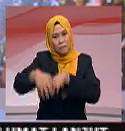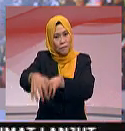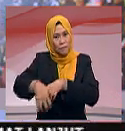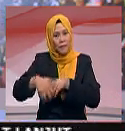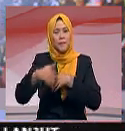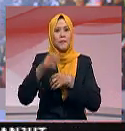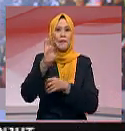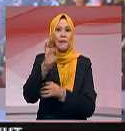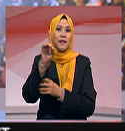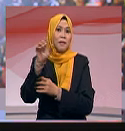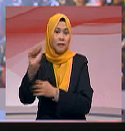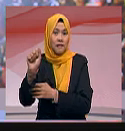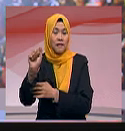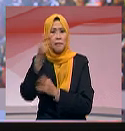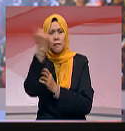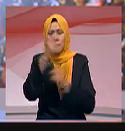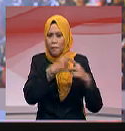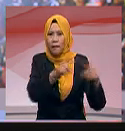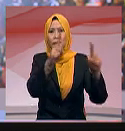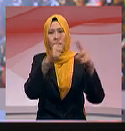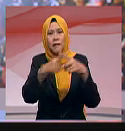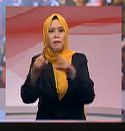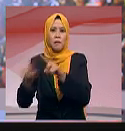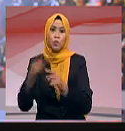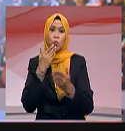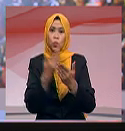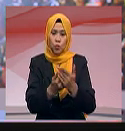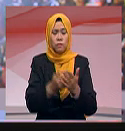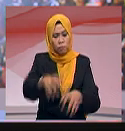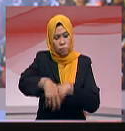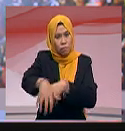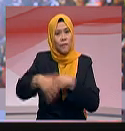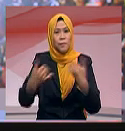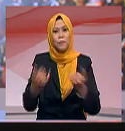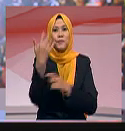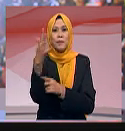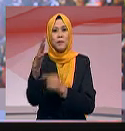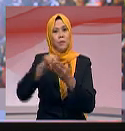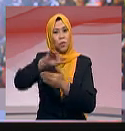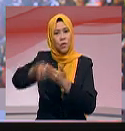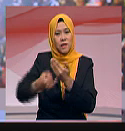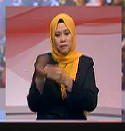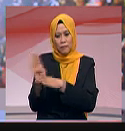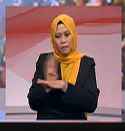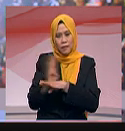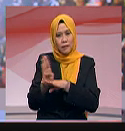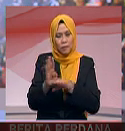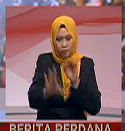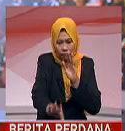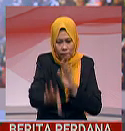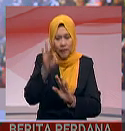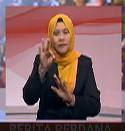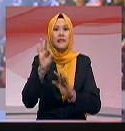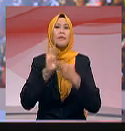rancangan Felda yang mempunyai bermacam-macam potensi. Bagi tujuan itu, 15 projek keusahawanan telah dikenal pasti